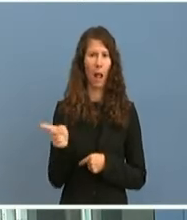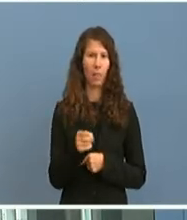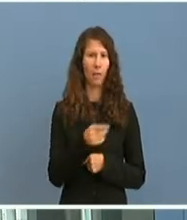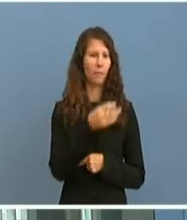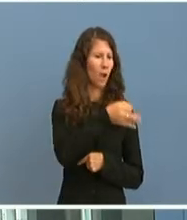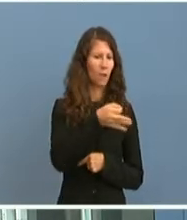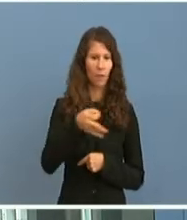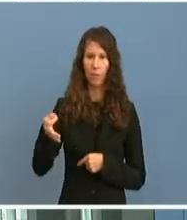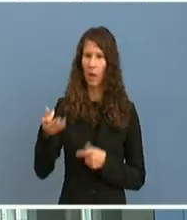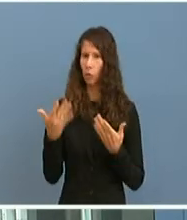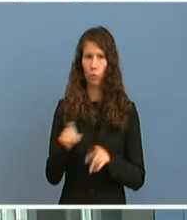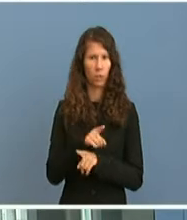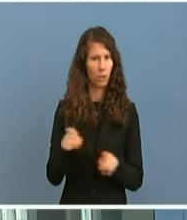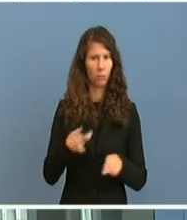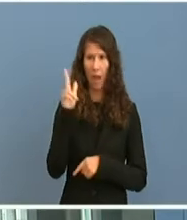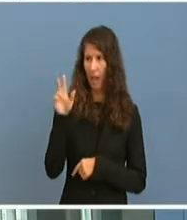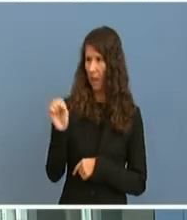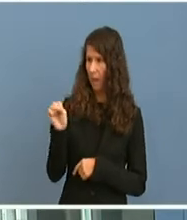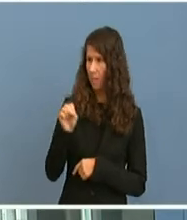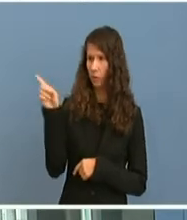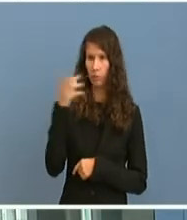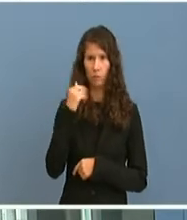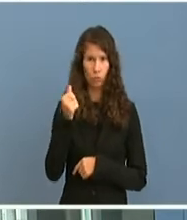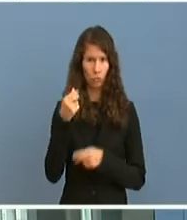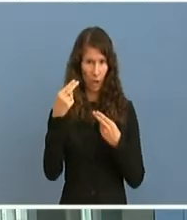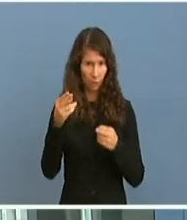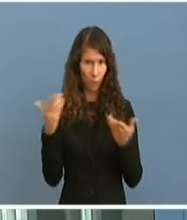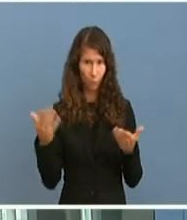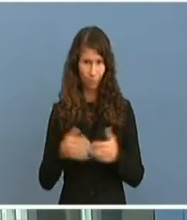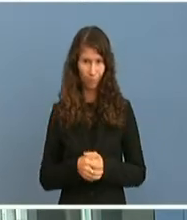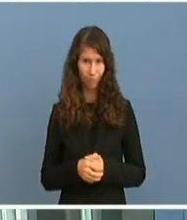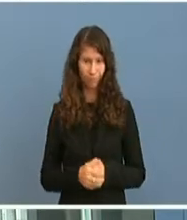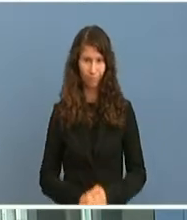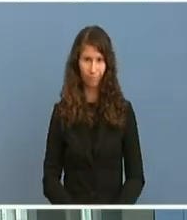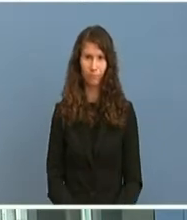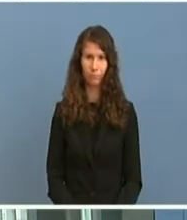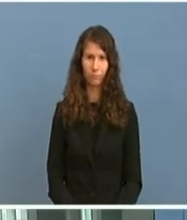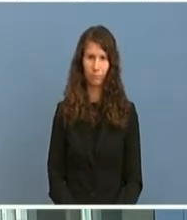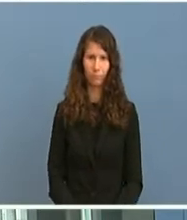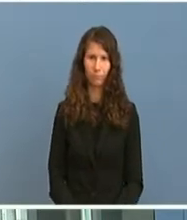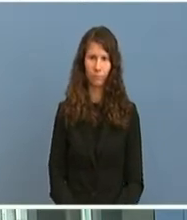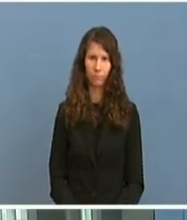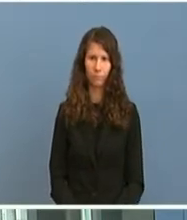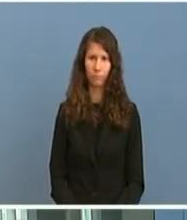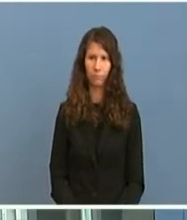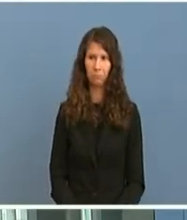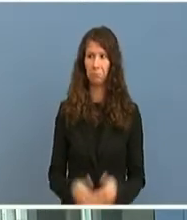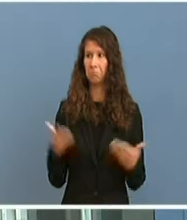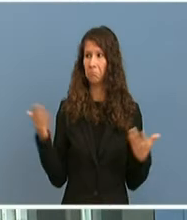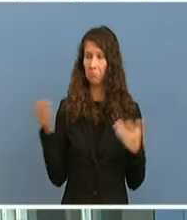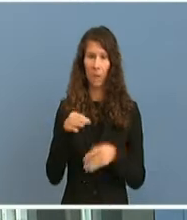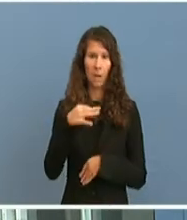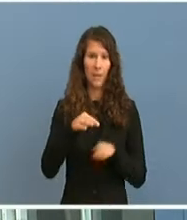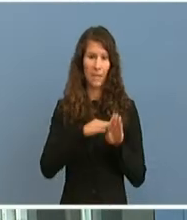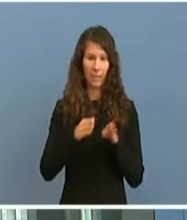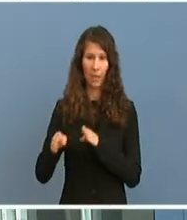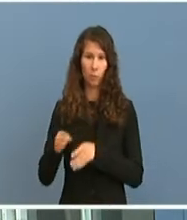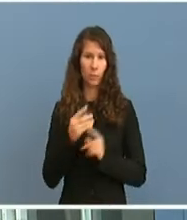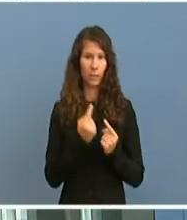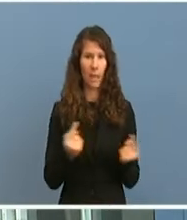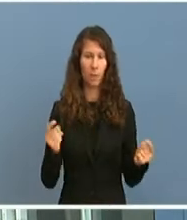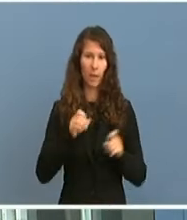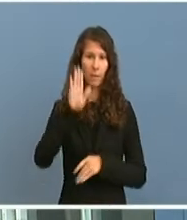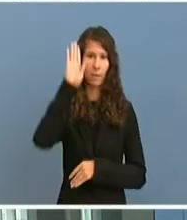Herr Seibert, fühlen Sie sich berufen? Es könnten sich ja Ministerien melden, die das vorhaben.